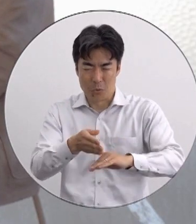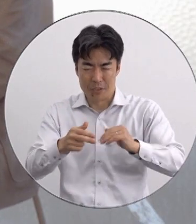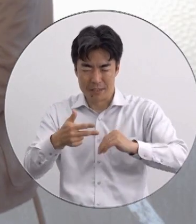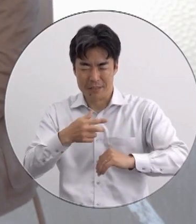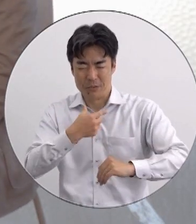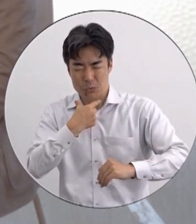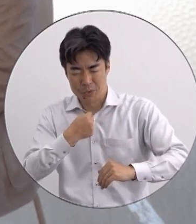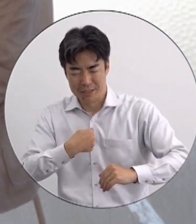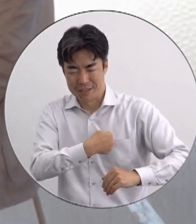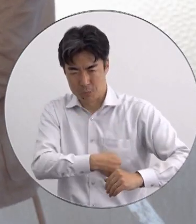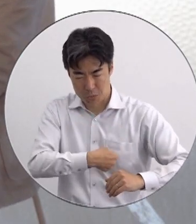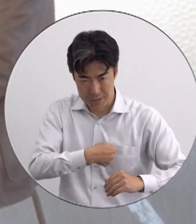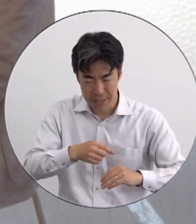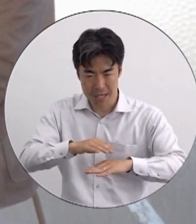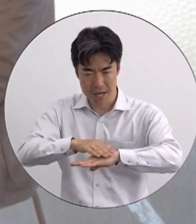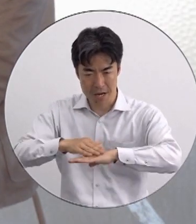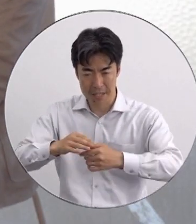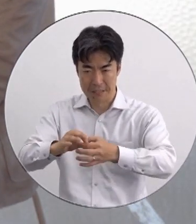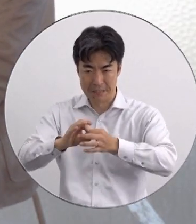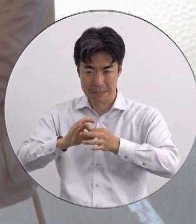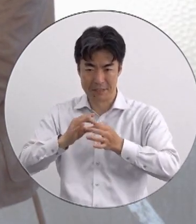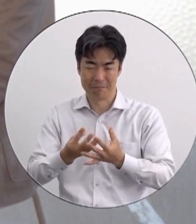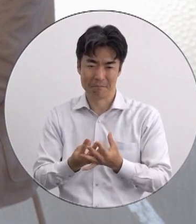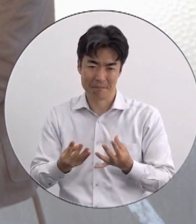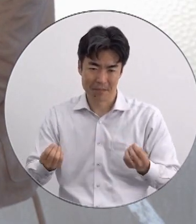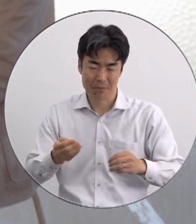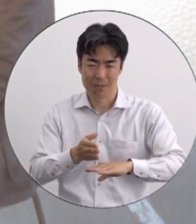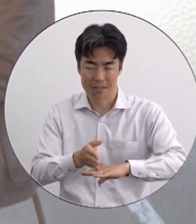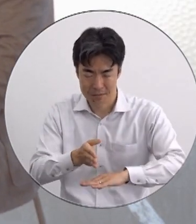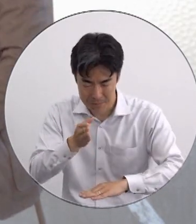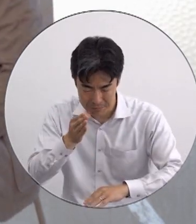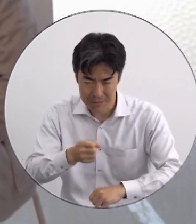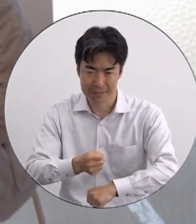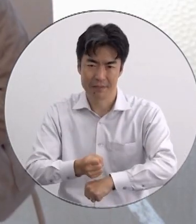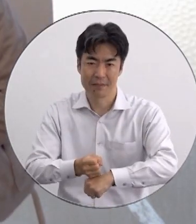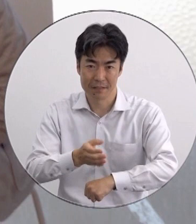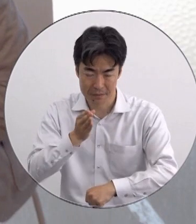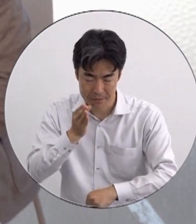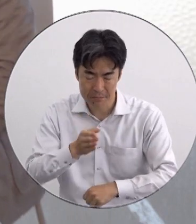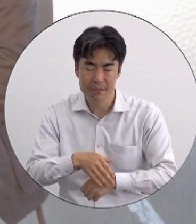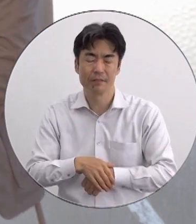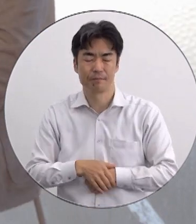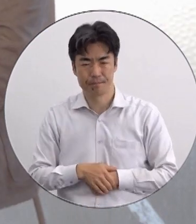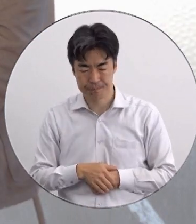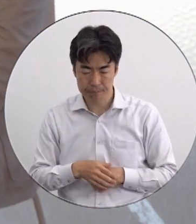持ちとか愛がたくさん伝わってまいりました。今日はありがとうございました。